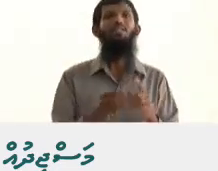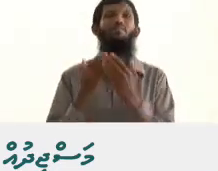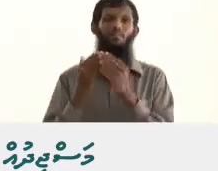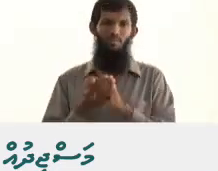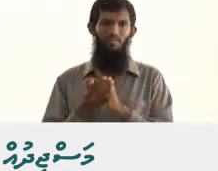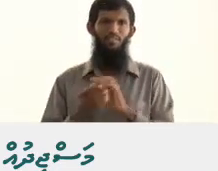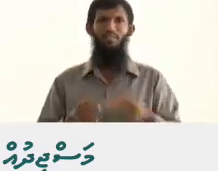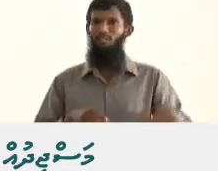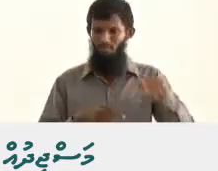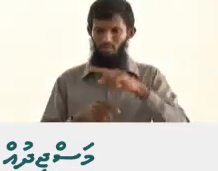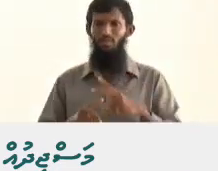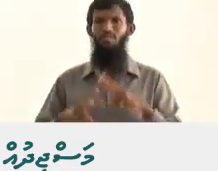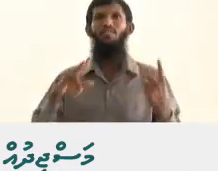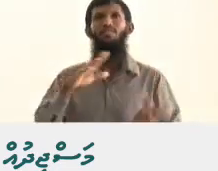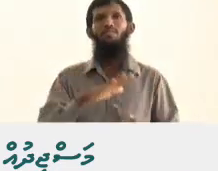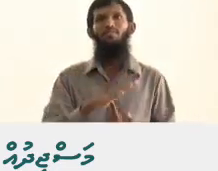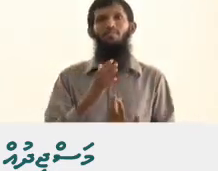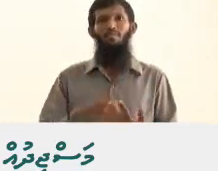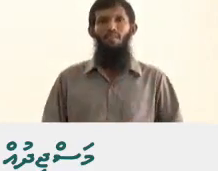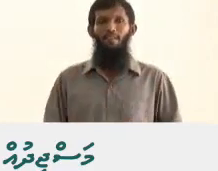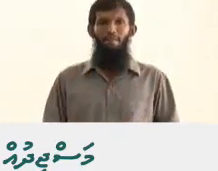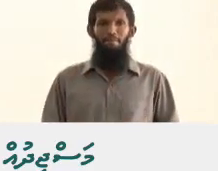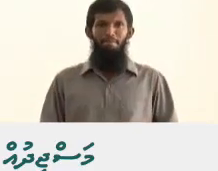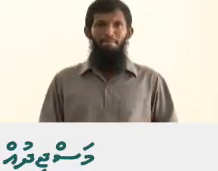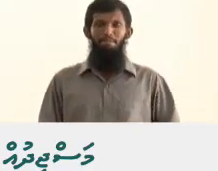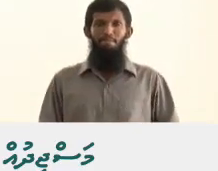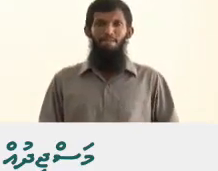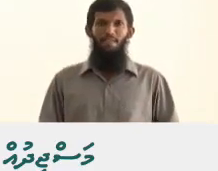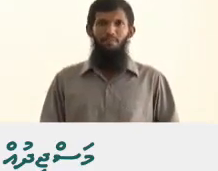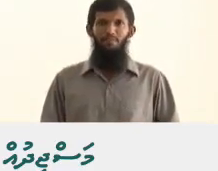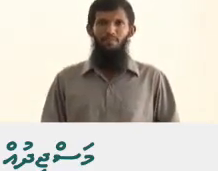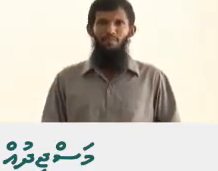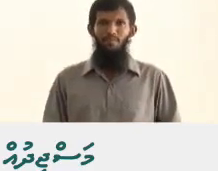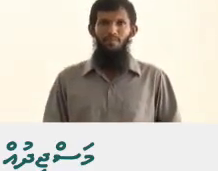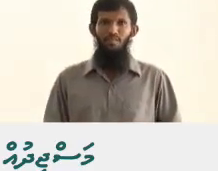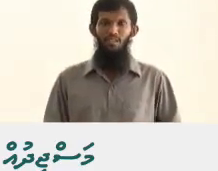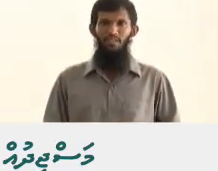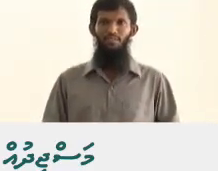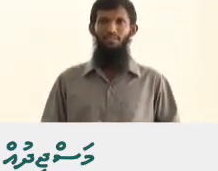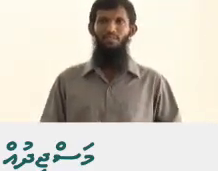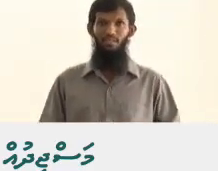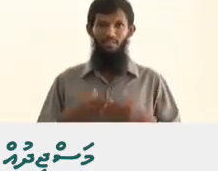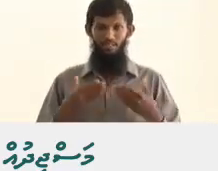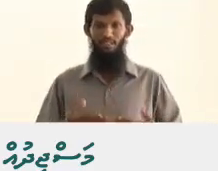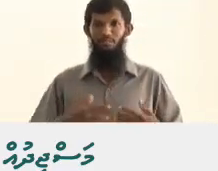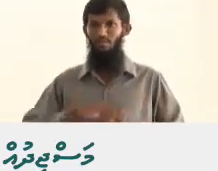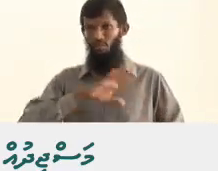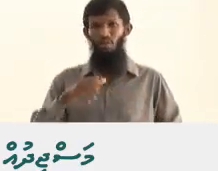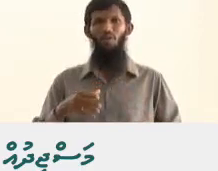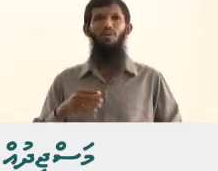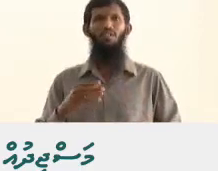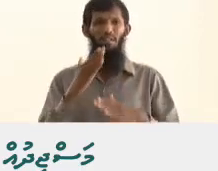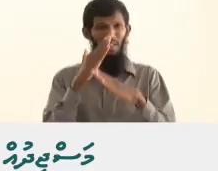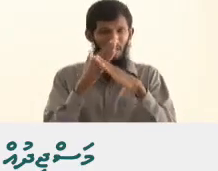muslimahun mifada babata hugen nurakka teri kamun deha vegendani ekankam meduveri kurevvi maing